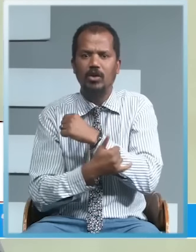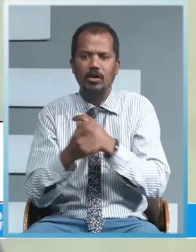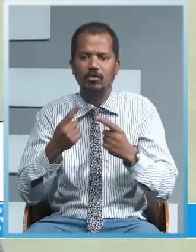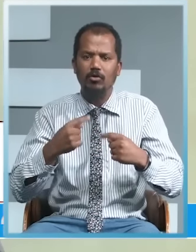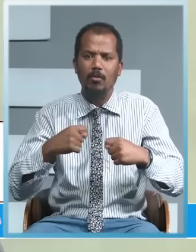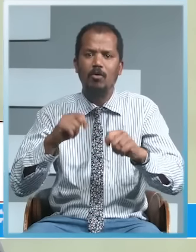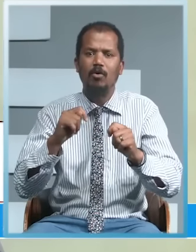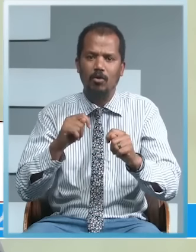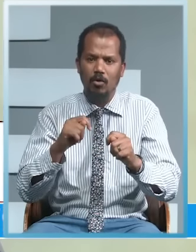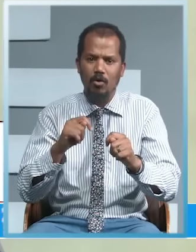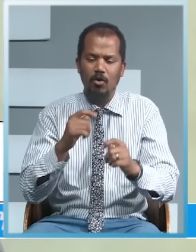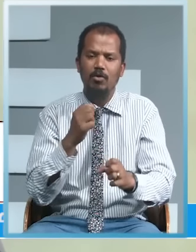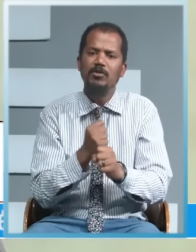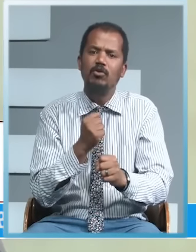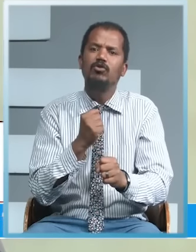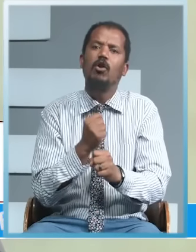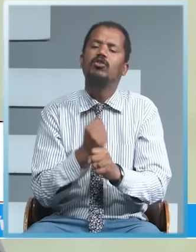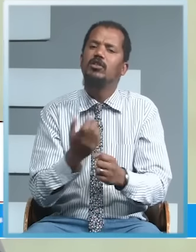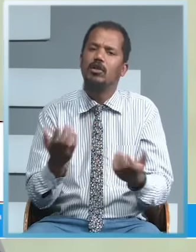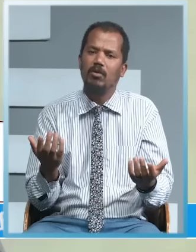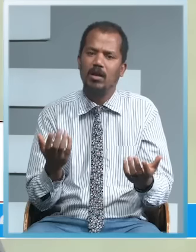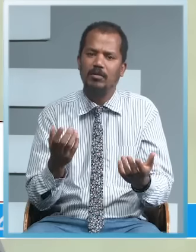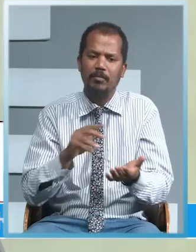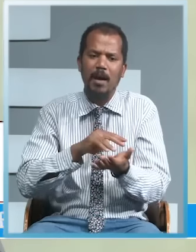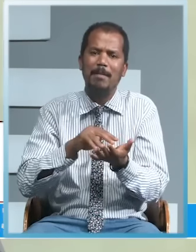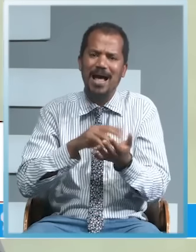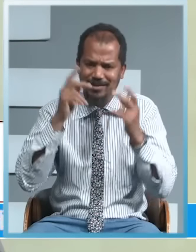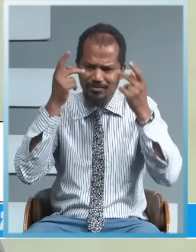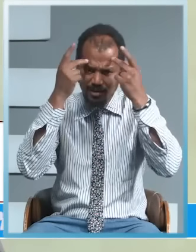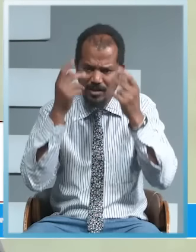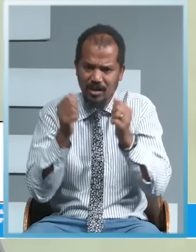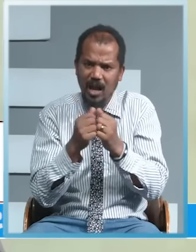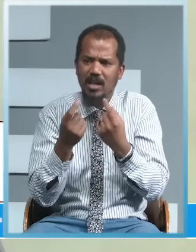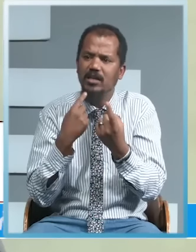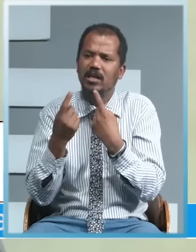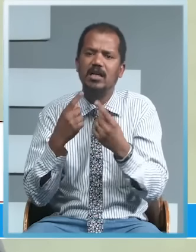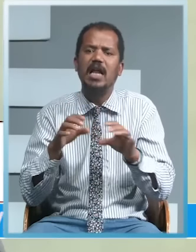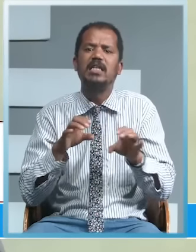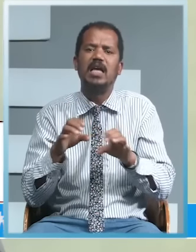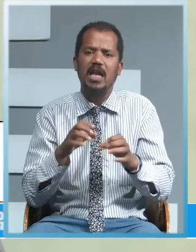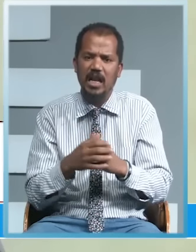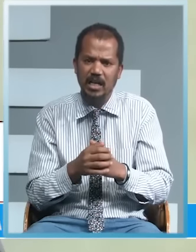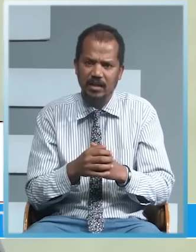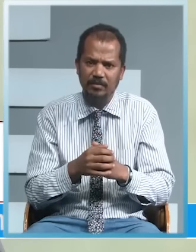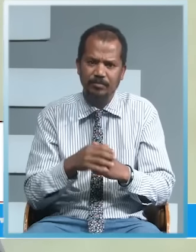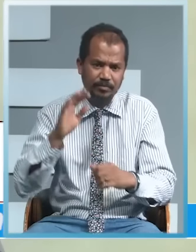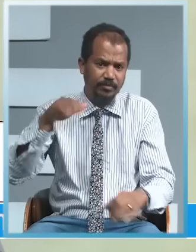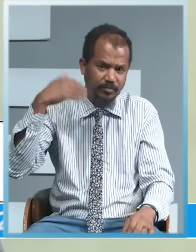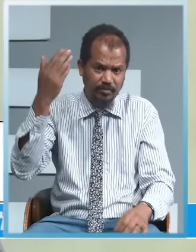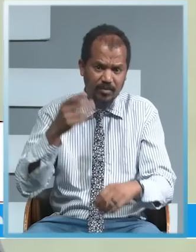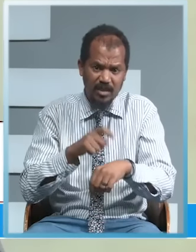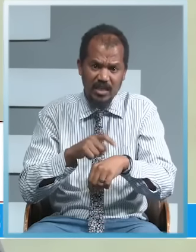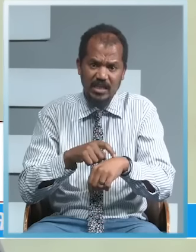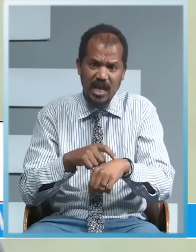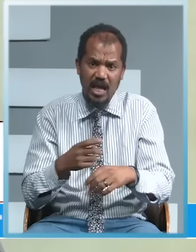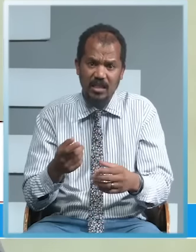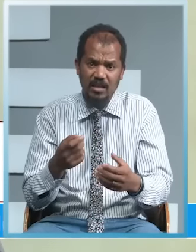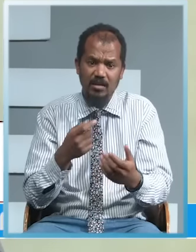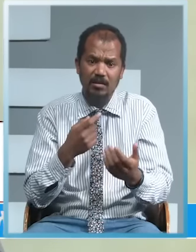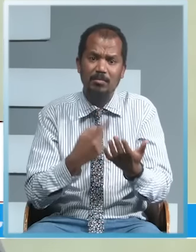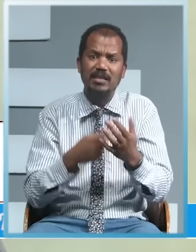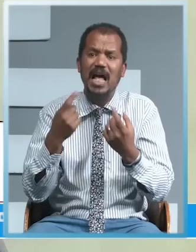ተሞክሮ የመቀመር ስራዎች ተሰርተዋል። እንግዲህ ከማዕድን ሚኒስቴር ጋር ንግግሮችን አድርገናል። በሚቀጥሉት ጊዜያት እንግዲህ